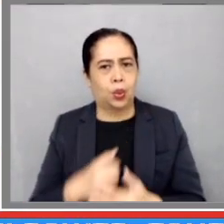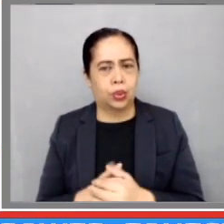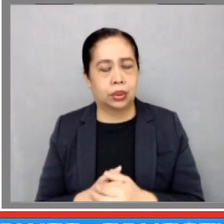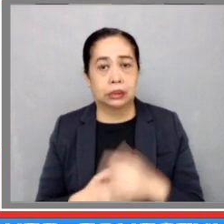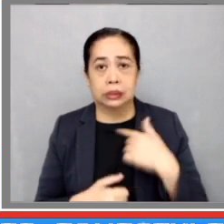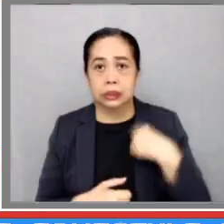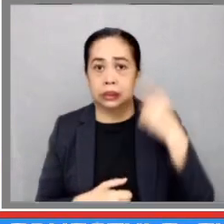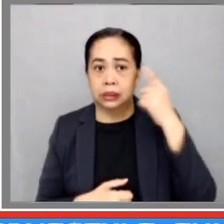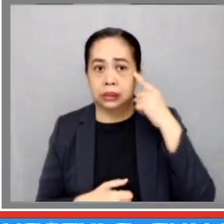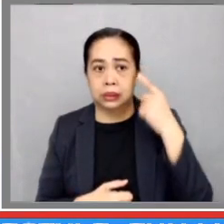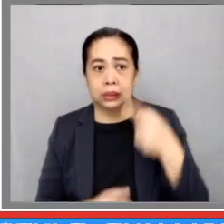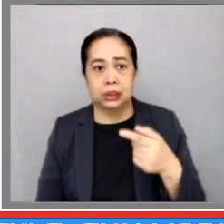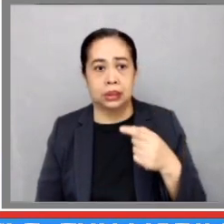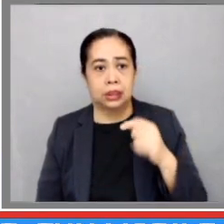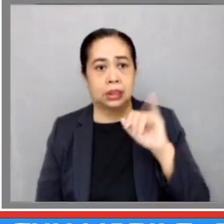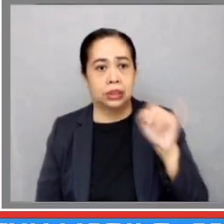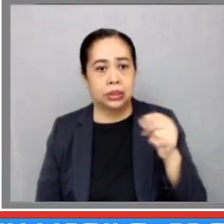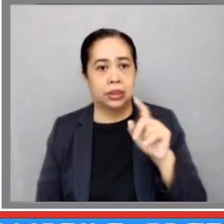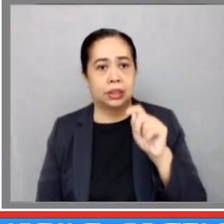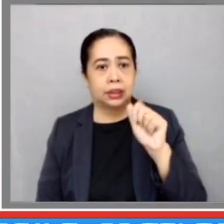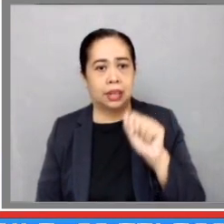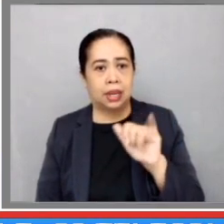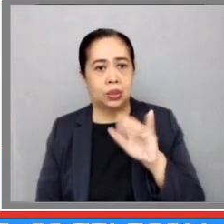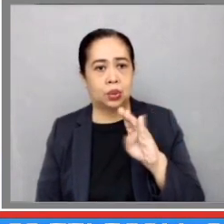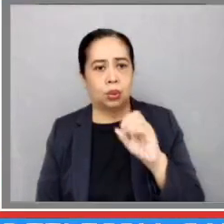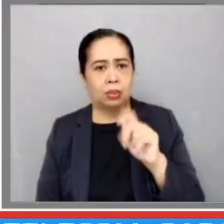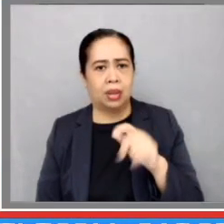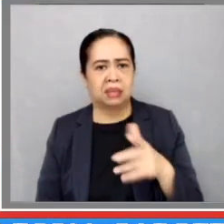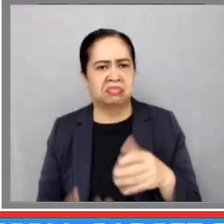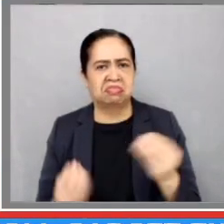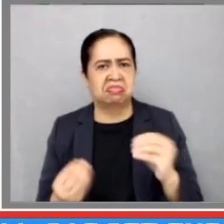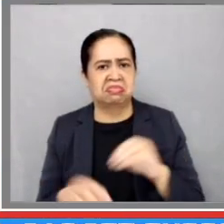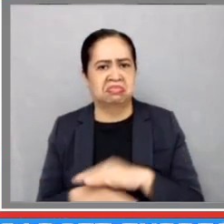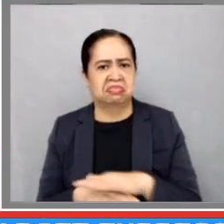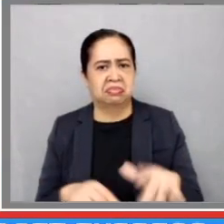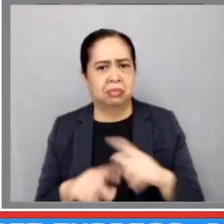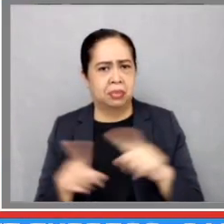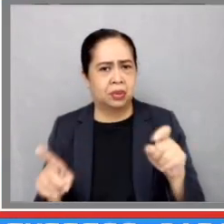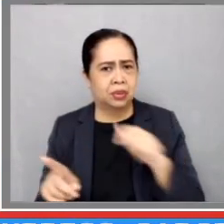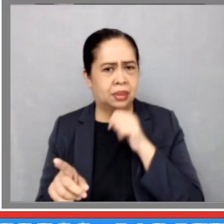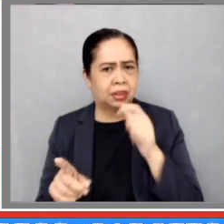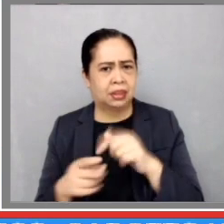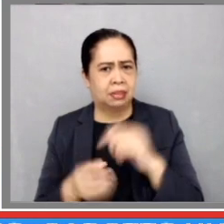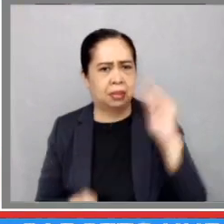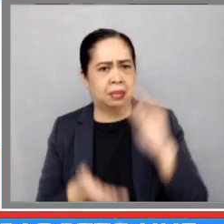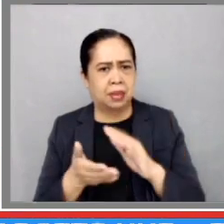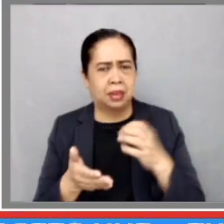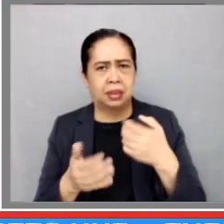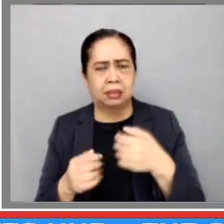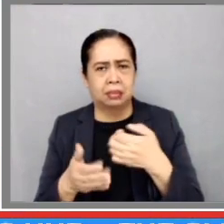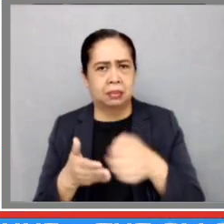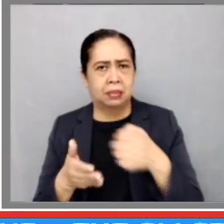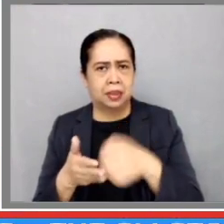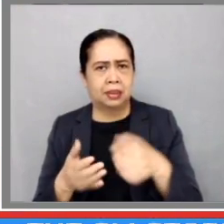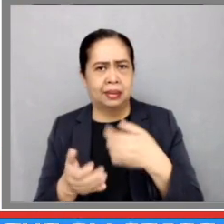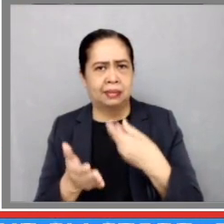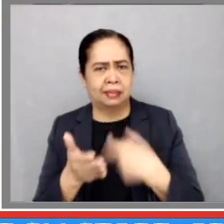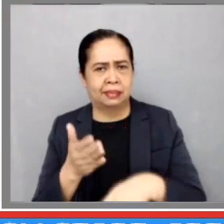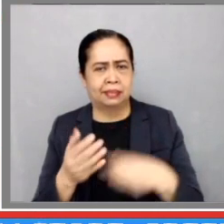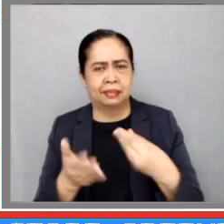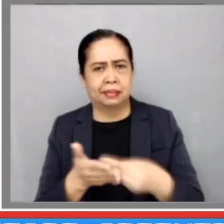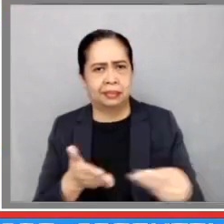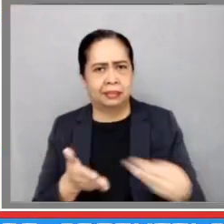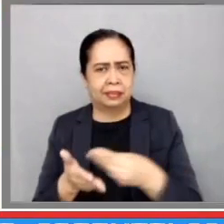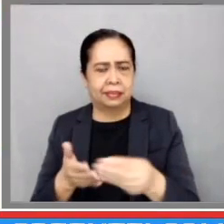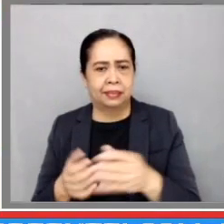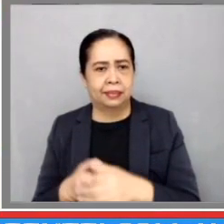Gita Yobat, wala itong epekto dahil hindi naman bababa ang mga presyo ng bilihin. Dagdag naman ni